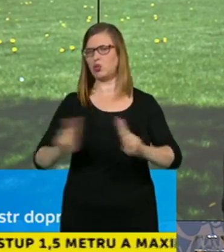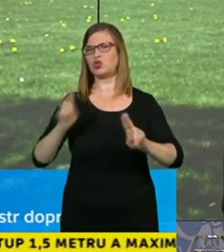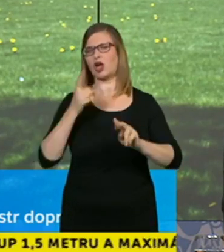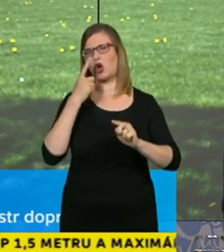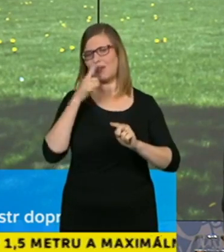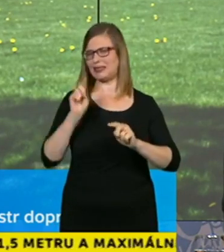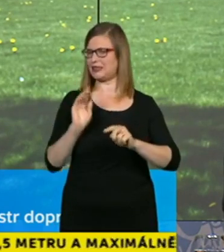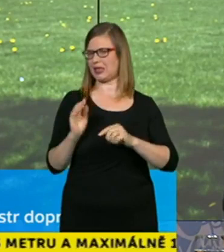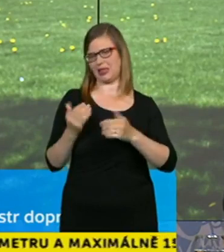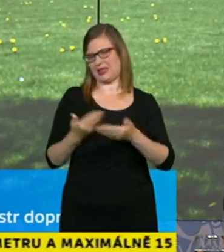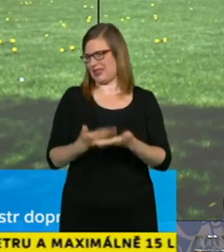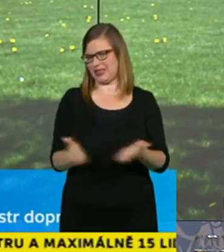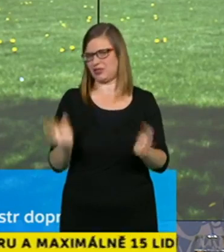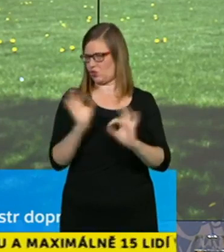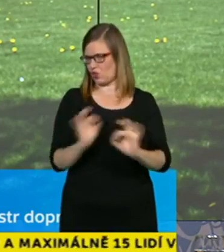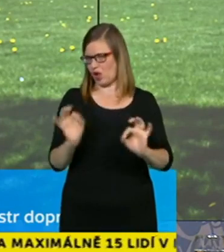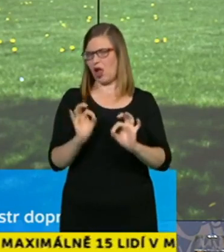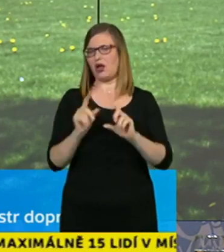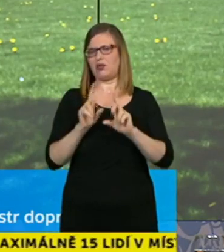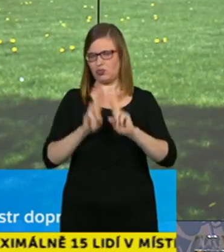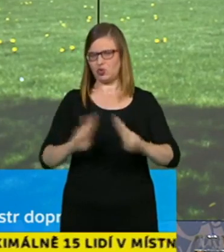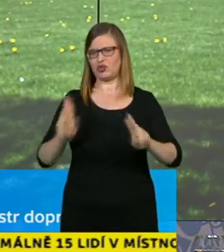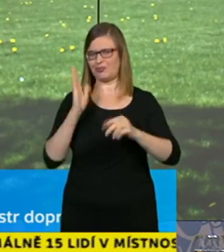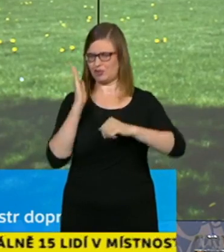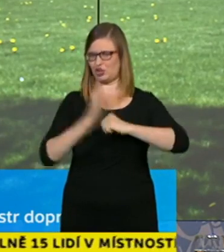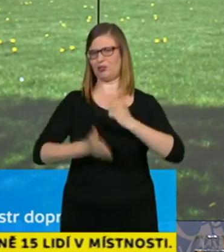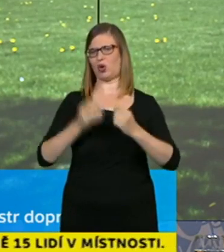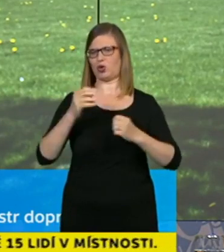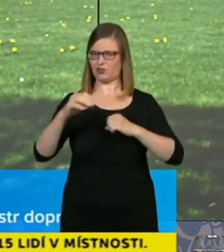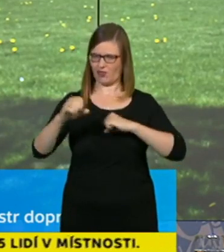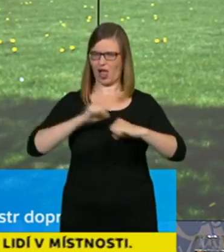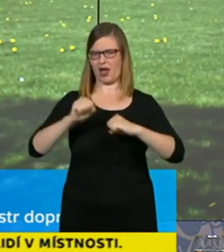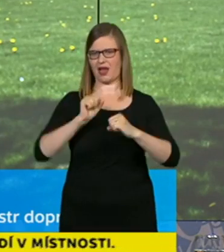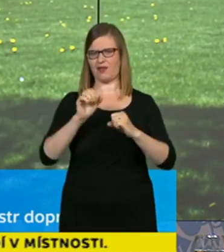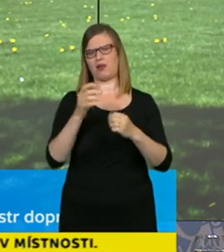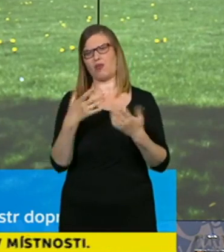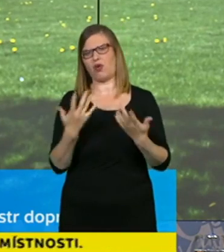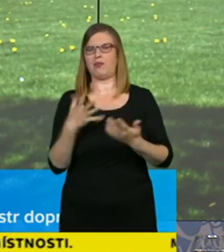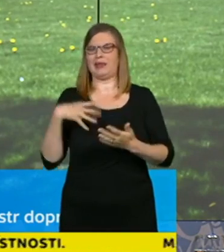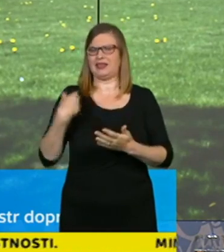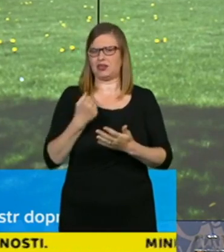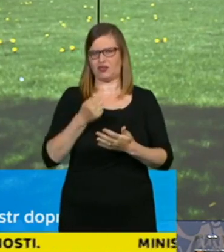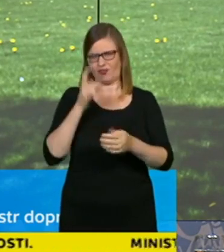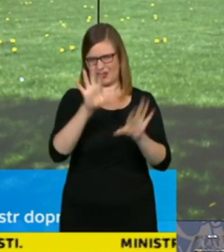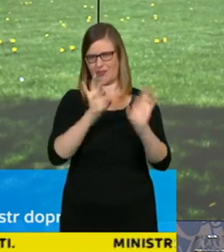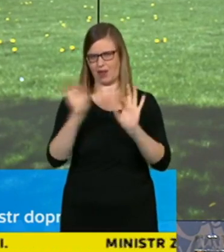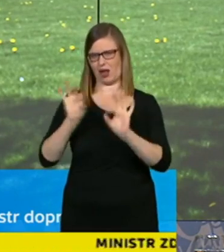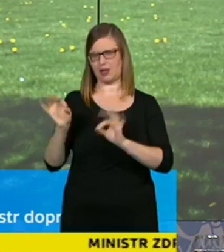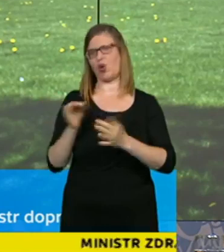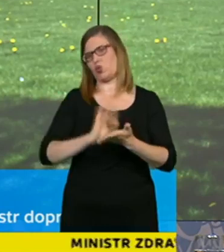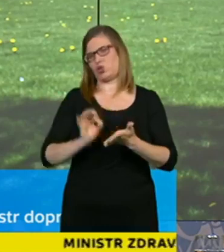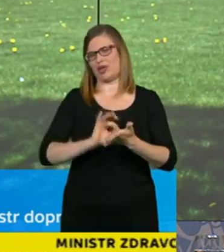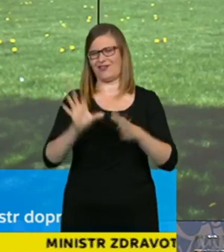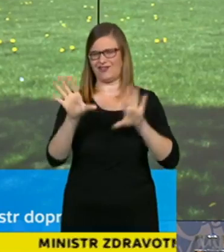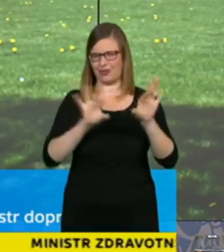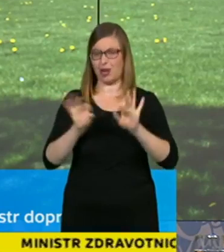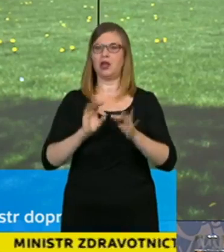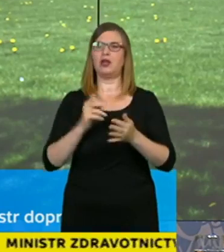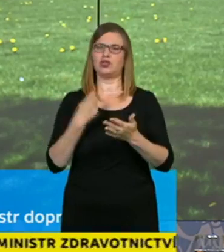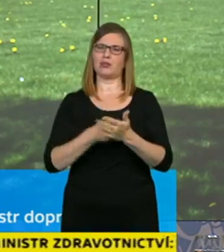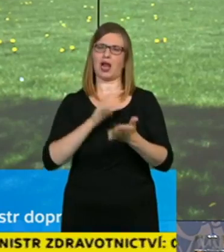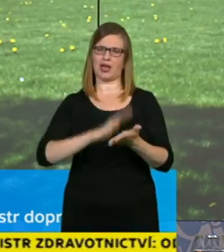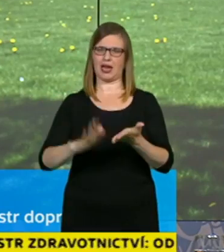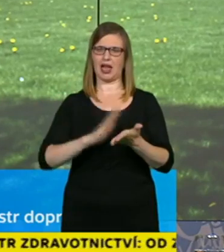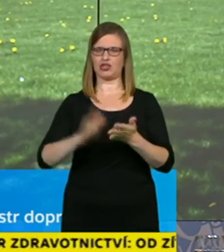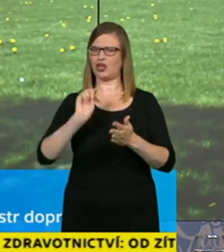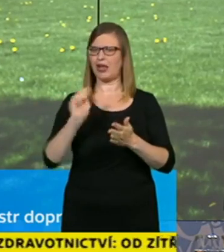urychlit možnost nákupu zdravotních pomůcek a zákon nebo návrh zákona půjde ve zrychleném režimu.